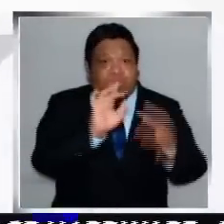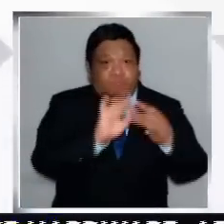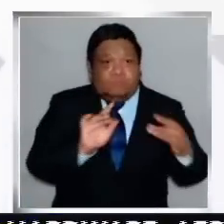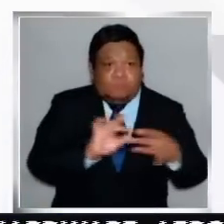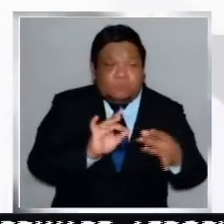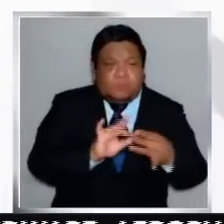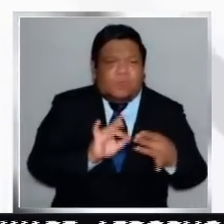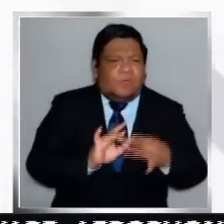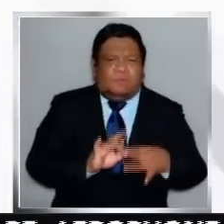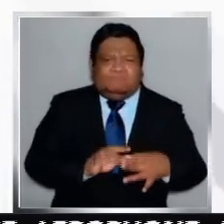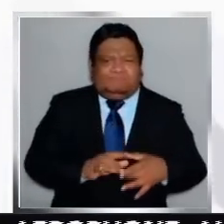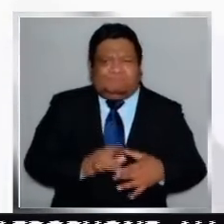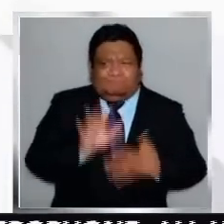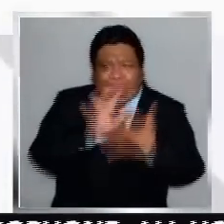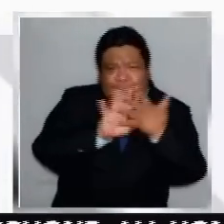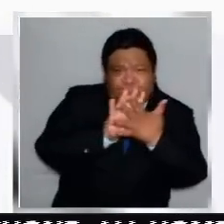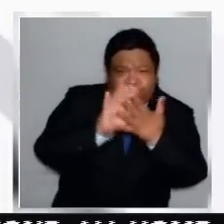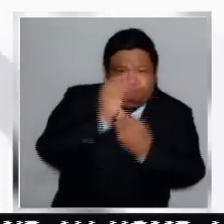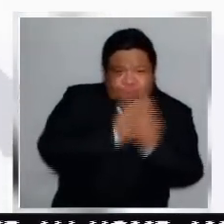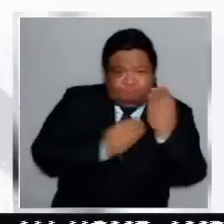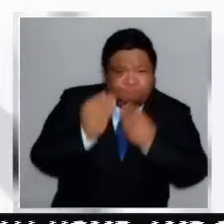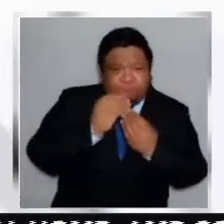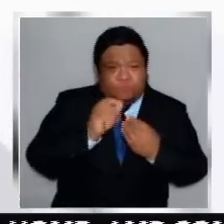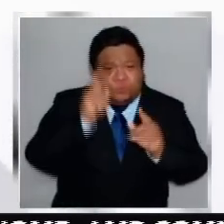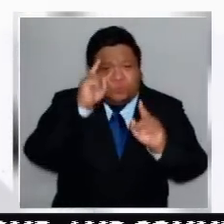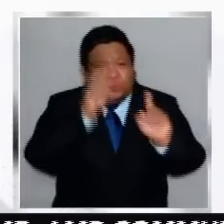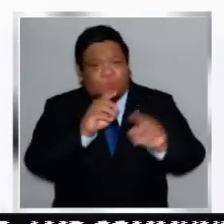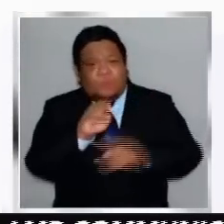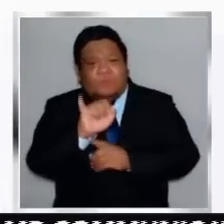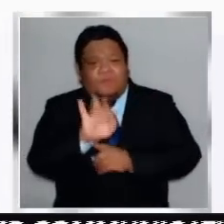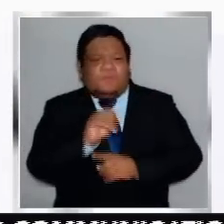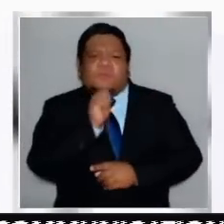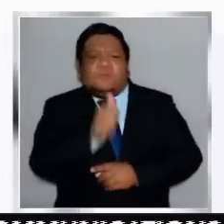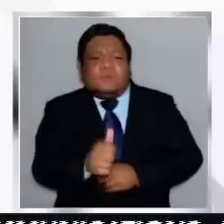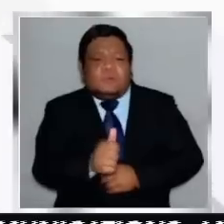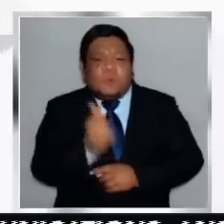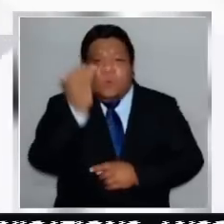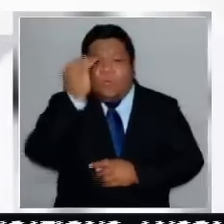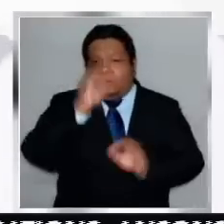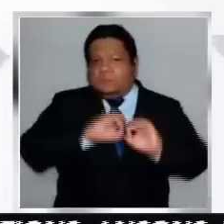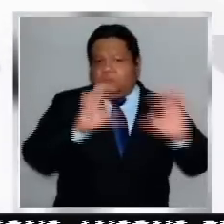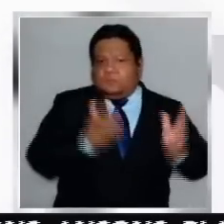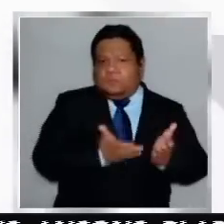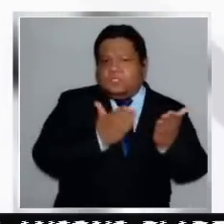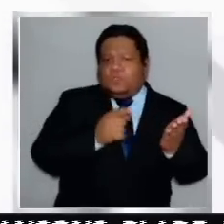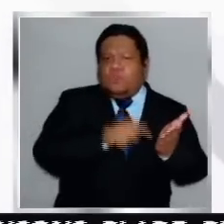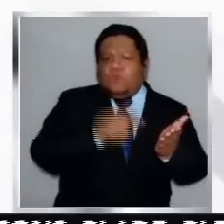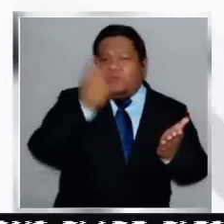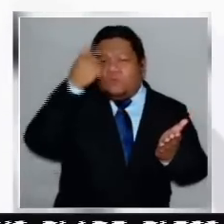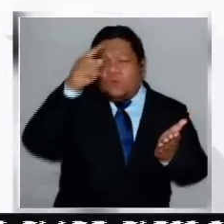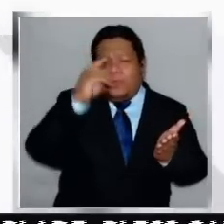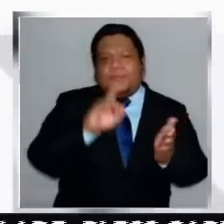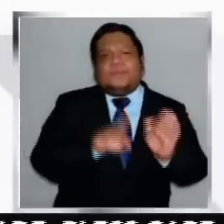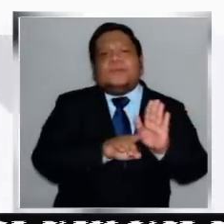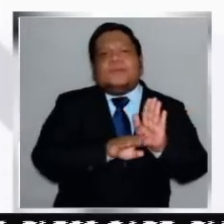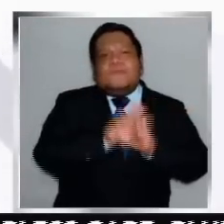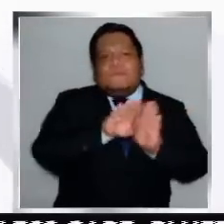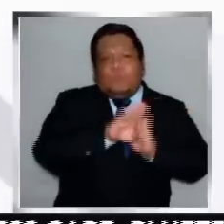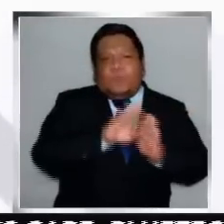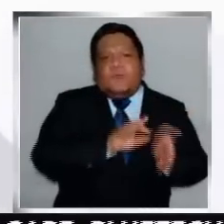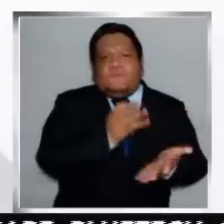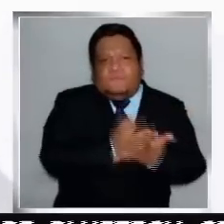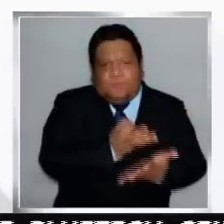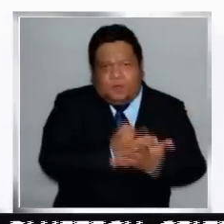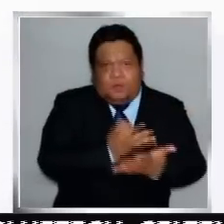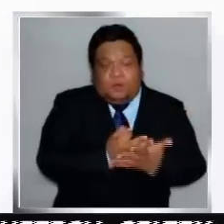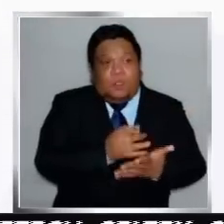kalituhan sa layunin ng MIF dahil malinaw daw sa panukala na ito ay development fund. Aniya, pangunahing development fund ito, pero kung magmukha